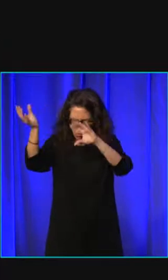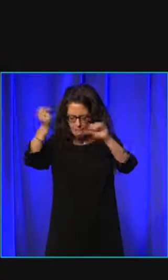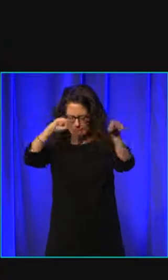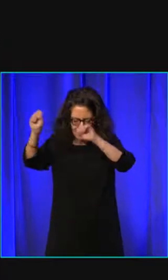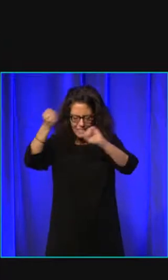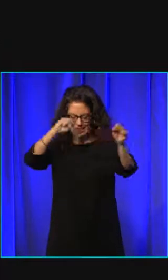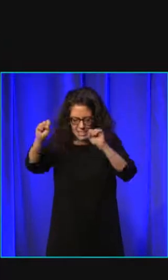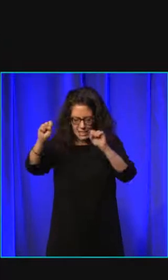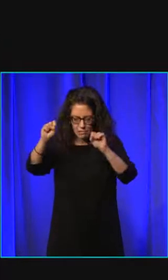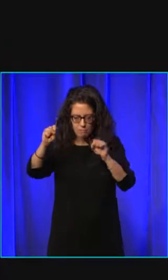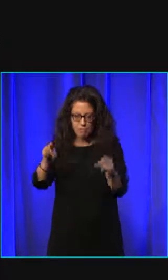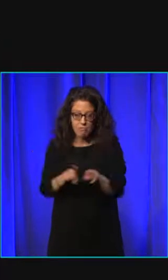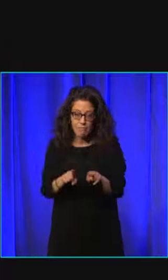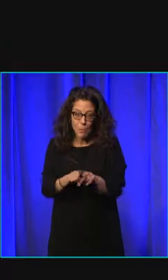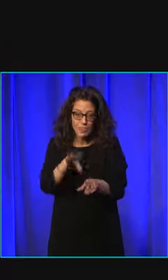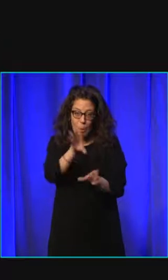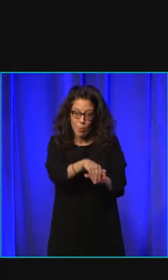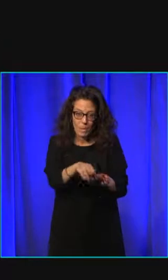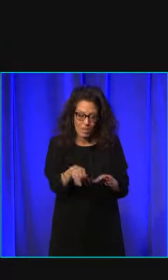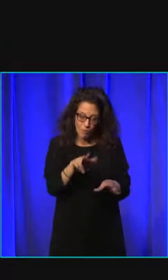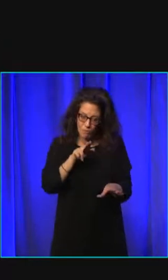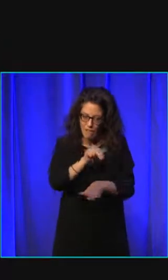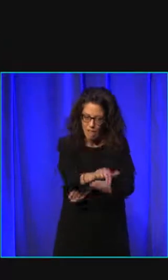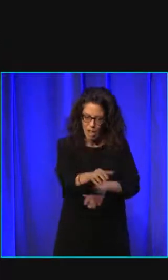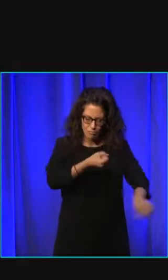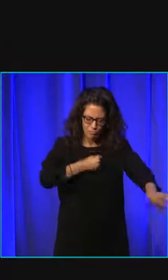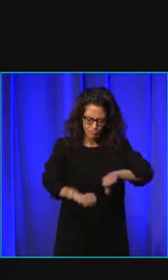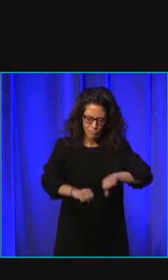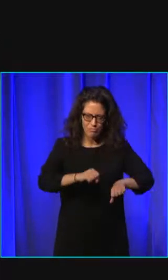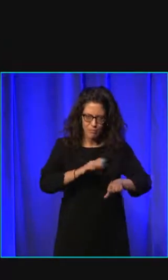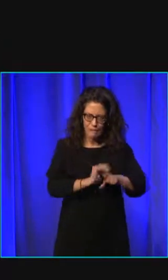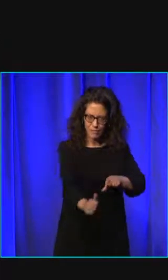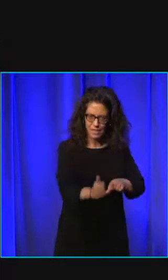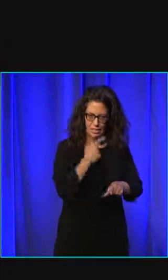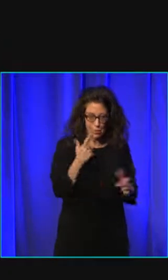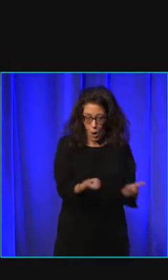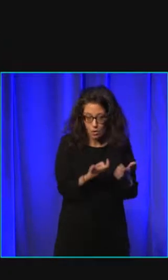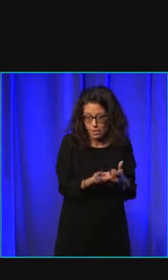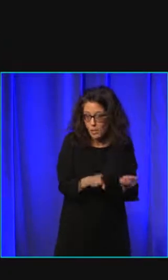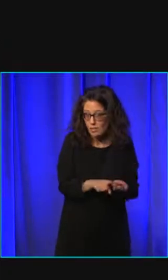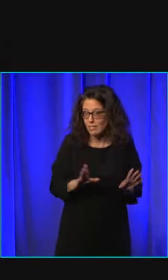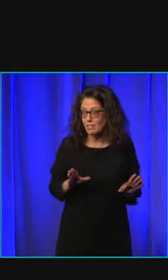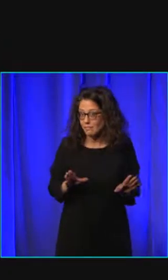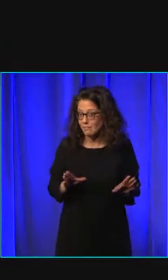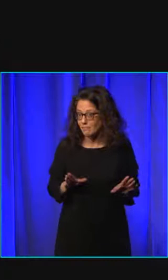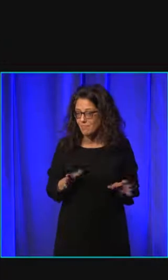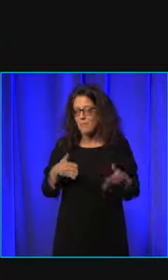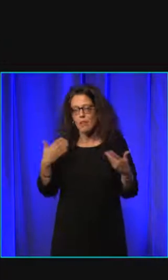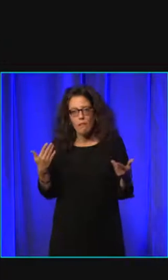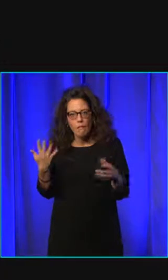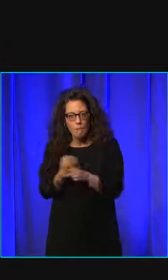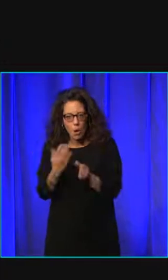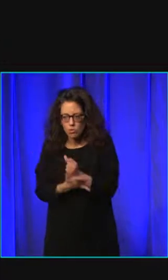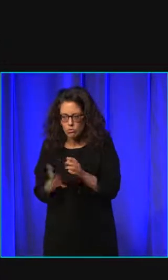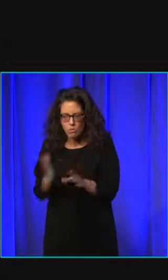partie à la réalisation effective de ce geste. Donc vous voyez les enjeux que cela peut avoir